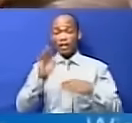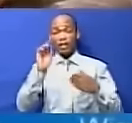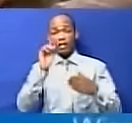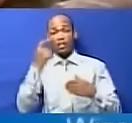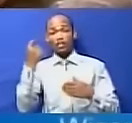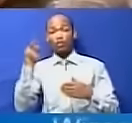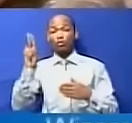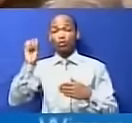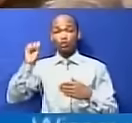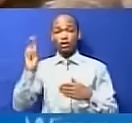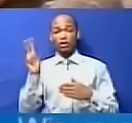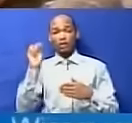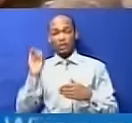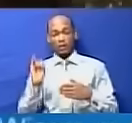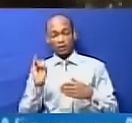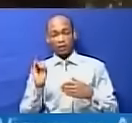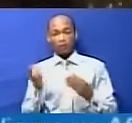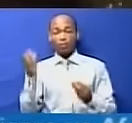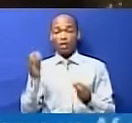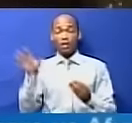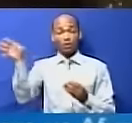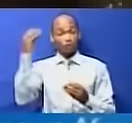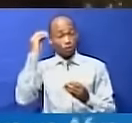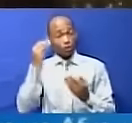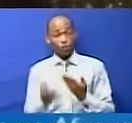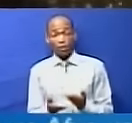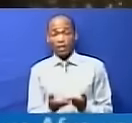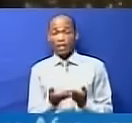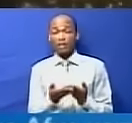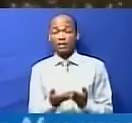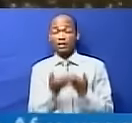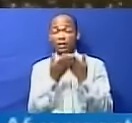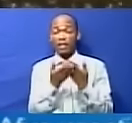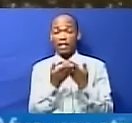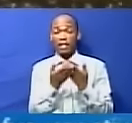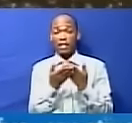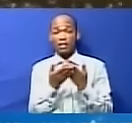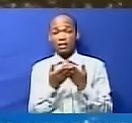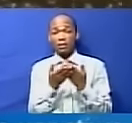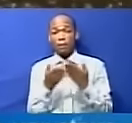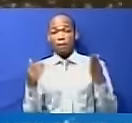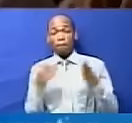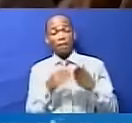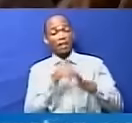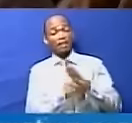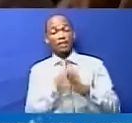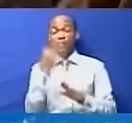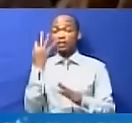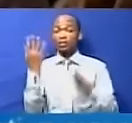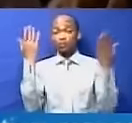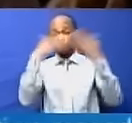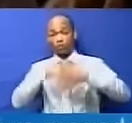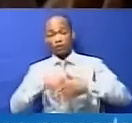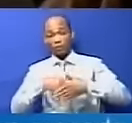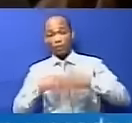yaya koto tampa tu ik jad tfu naye mpaka jad na tasia kule mwalimu anasia kama hii